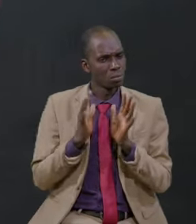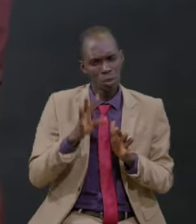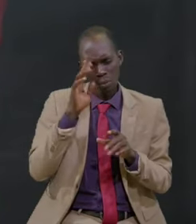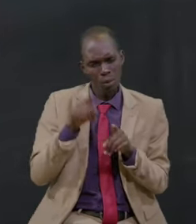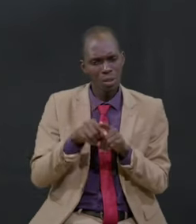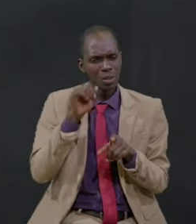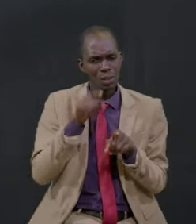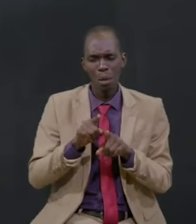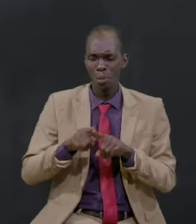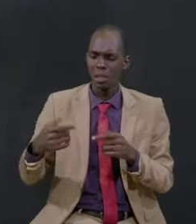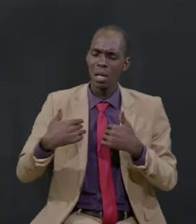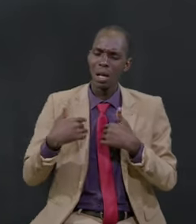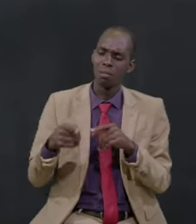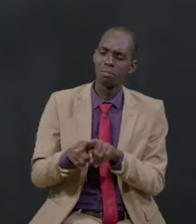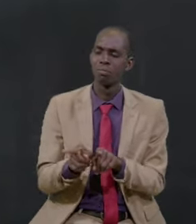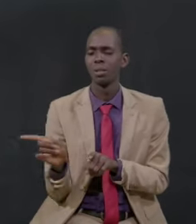de la vérité.